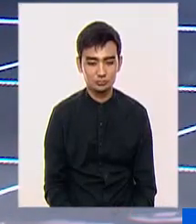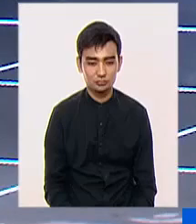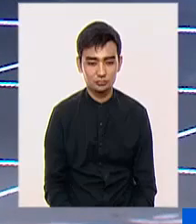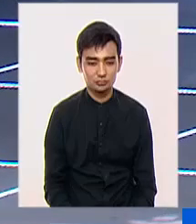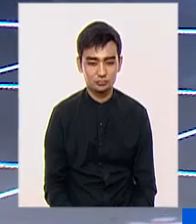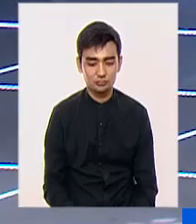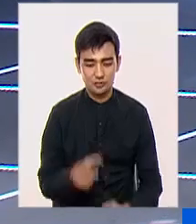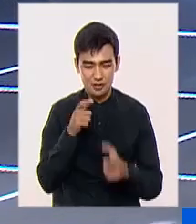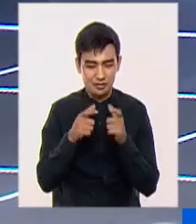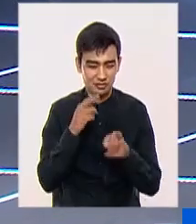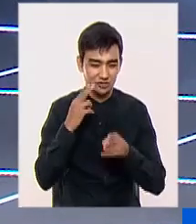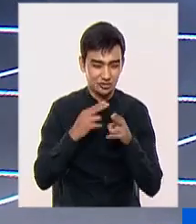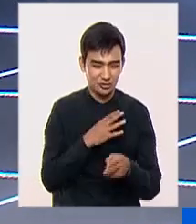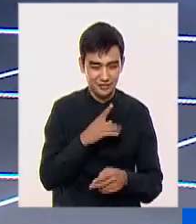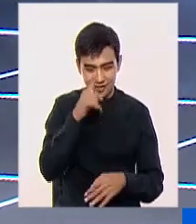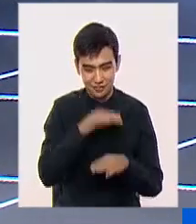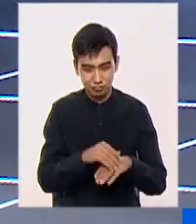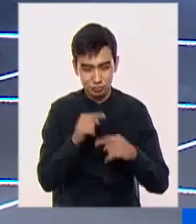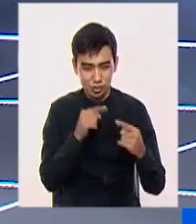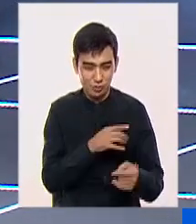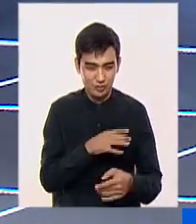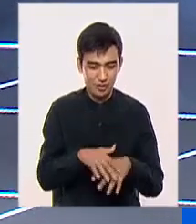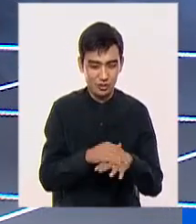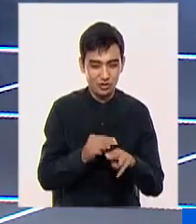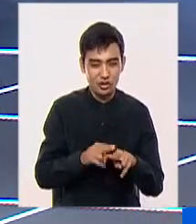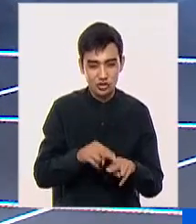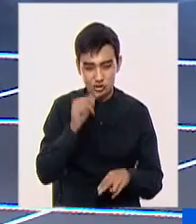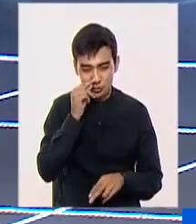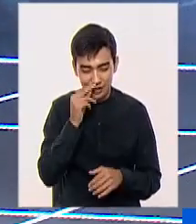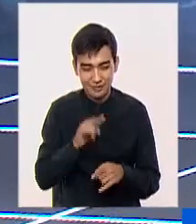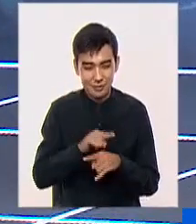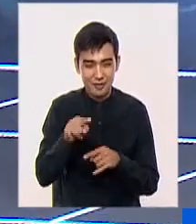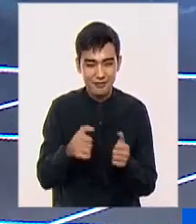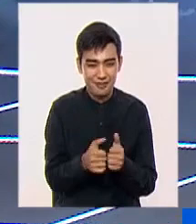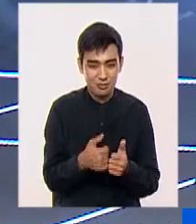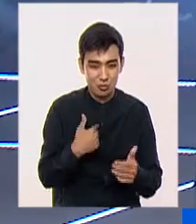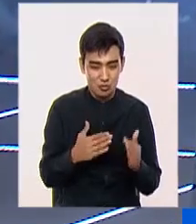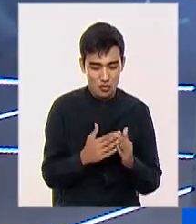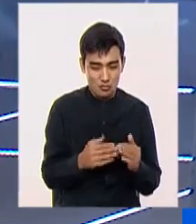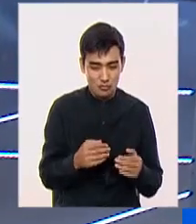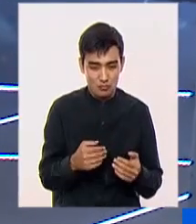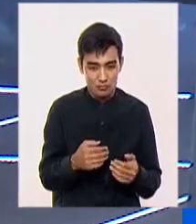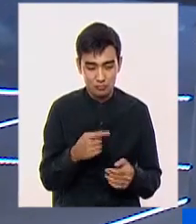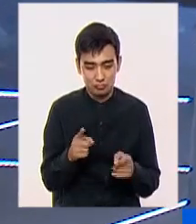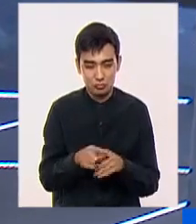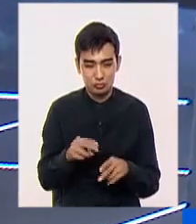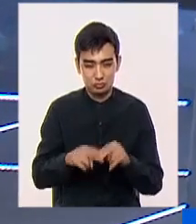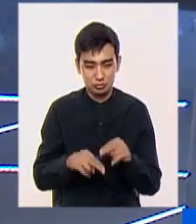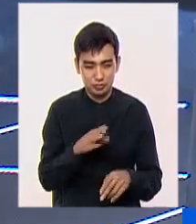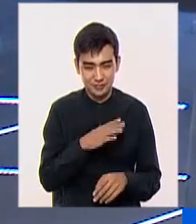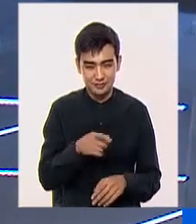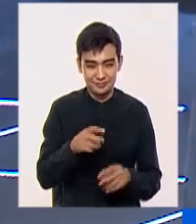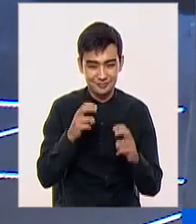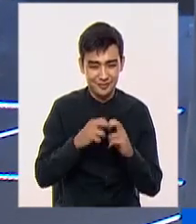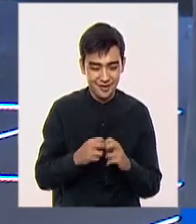Жан ушура әкімдерге наразылык билдирип турган журшулук Шымкент әуежайына тым жакын орналасқан үйлердин тургундары. Жуурда әуежайды тексерген азаматтык